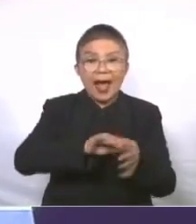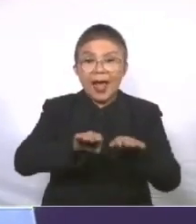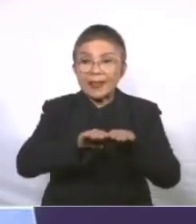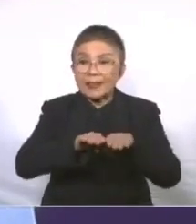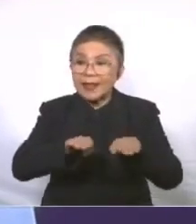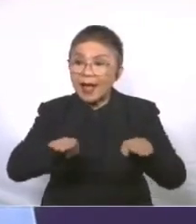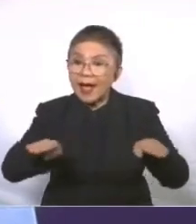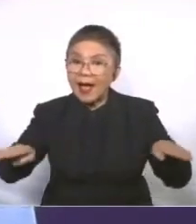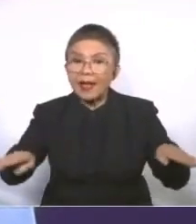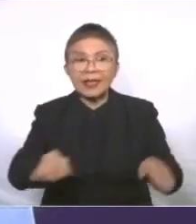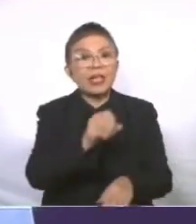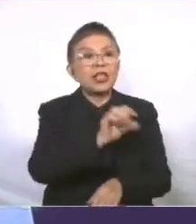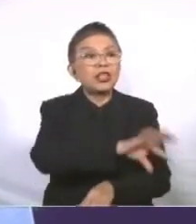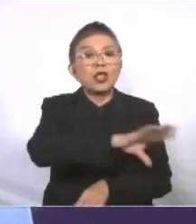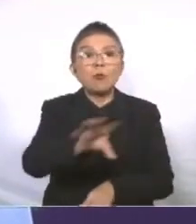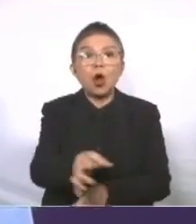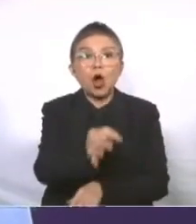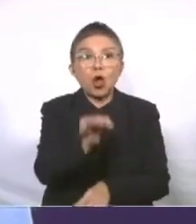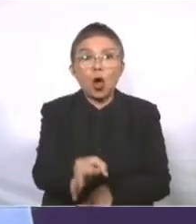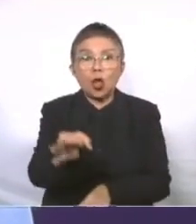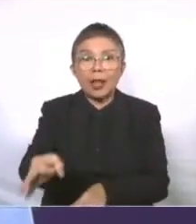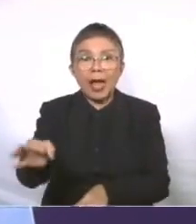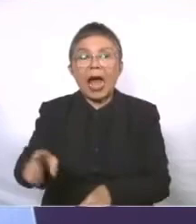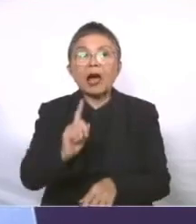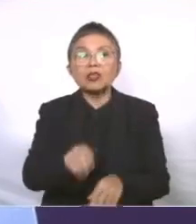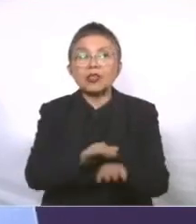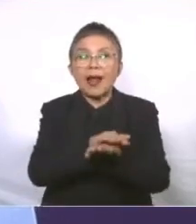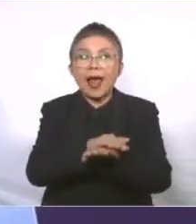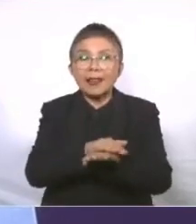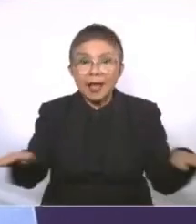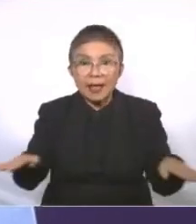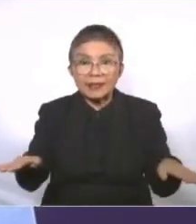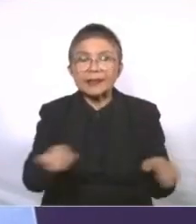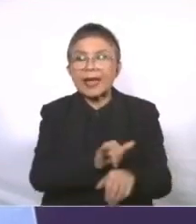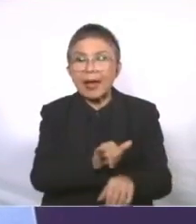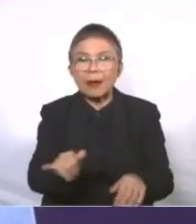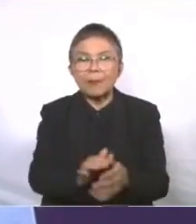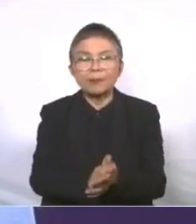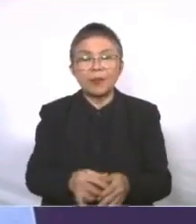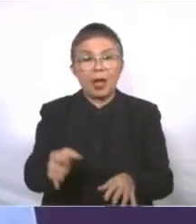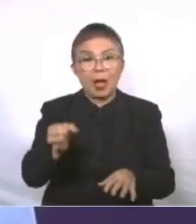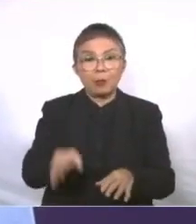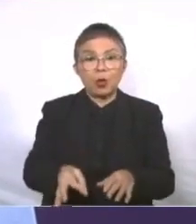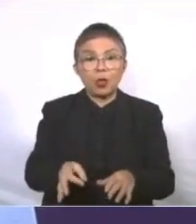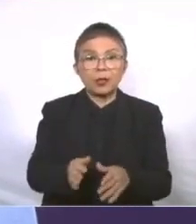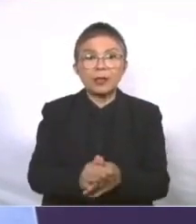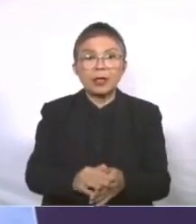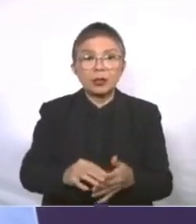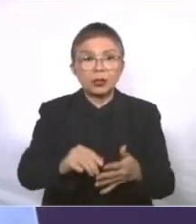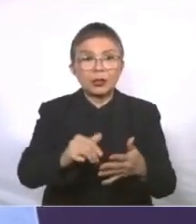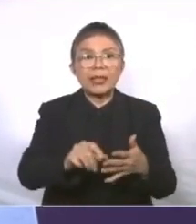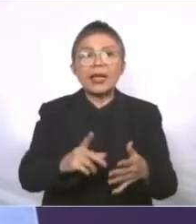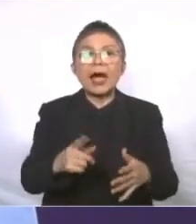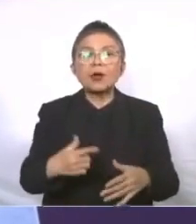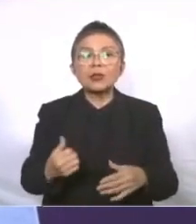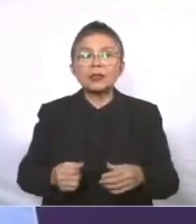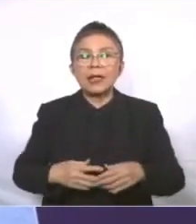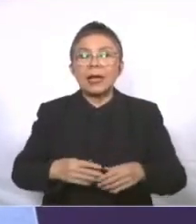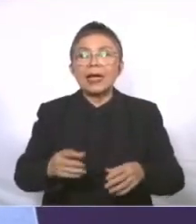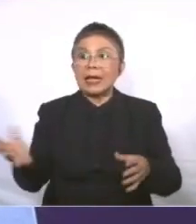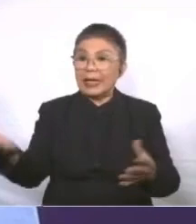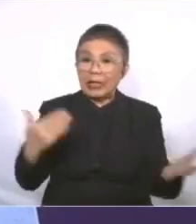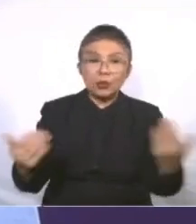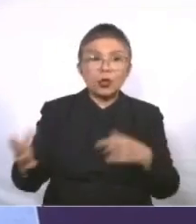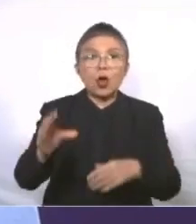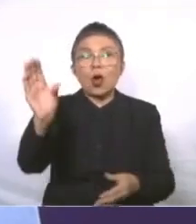masing-masing perkotaan terakhir bahwa perkotaan membutuhkan pendanaan kita harus libatkan